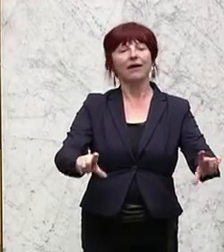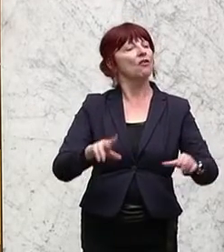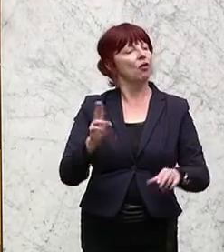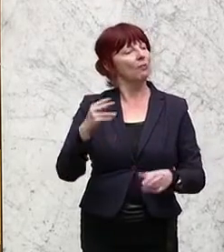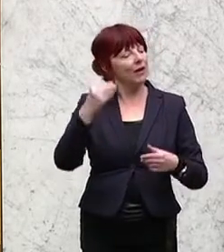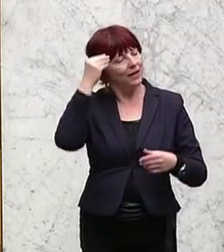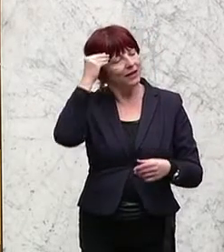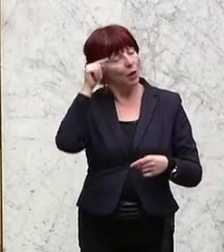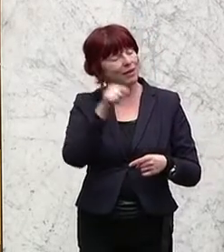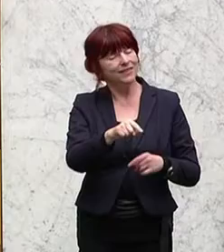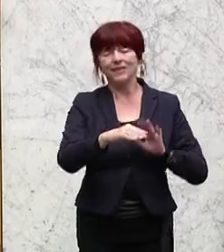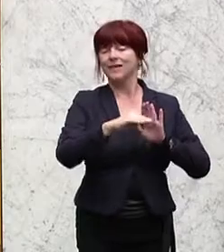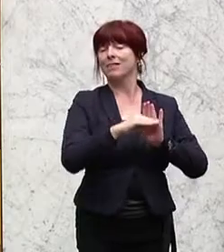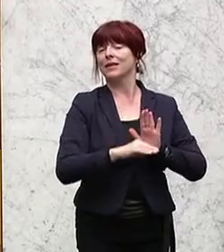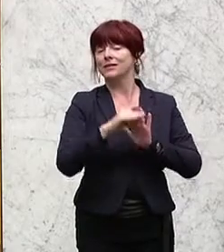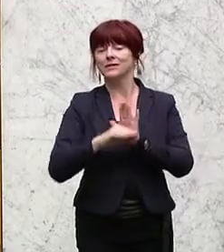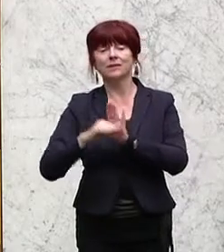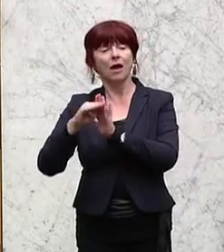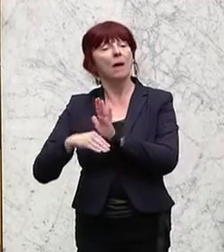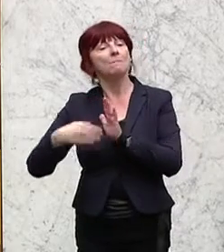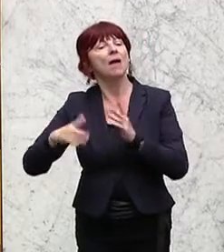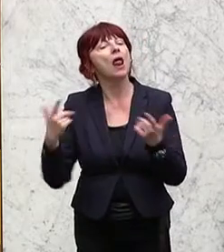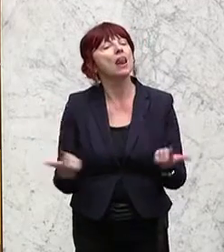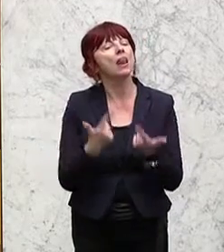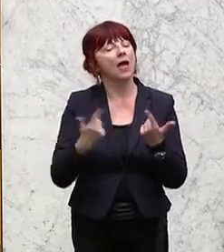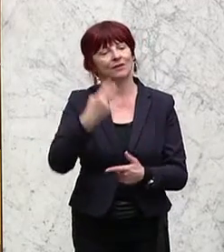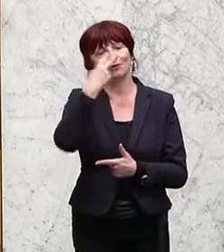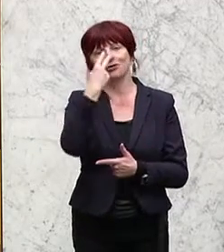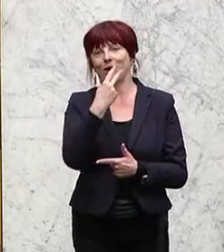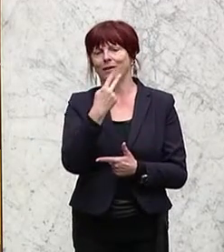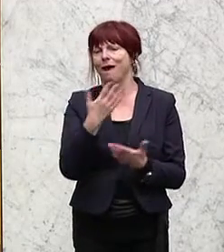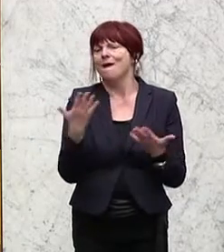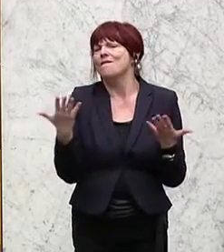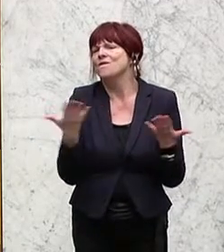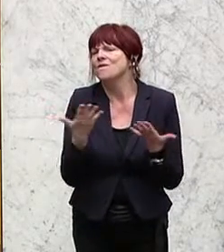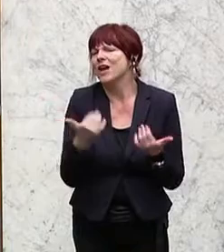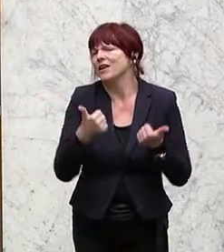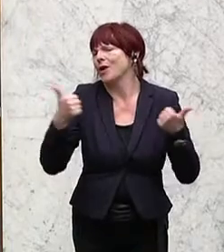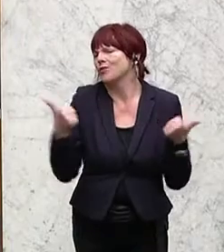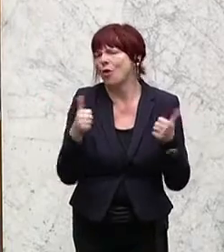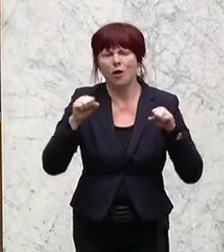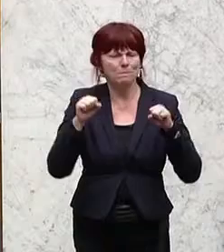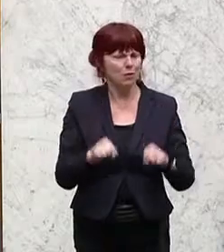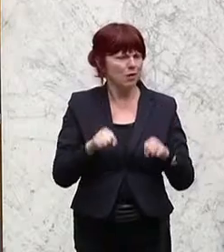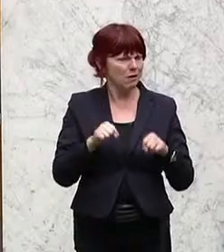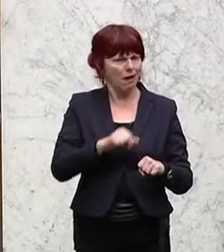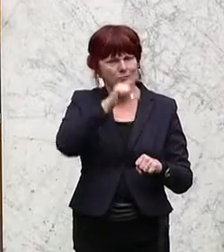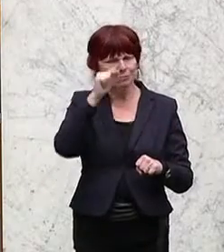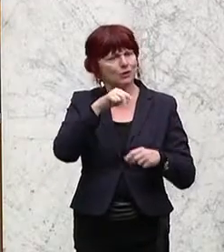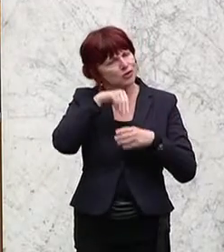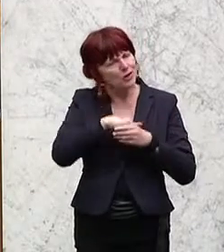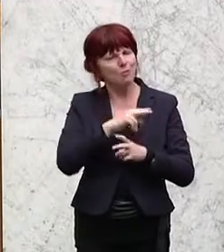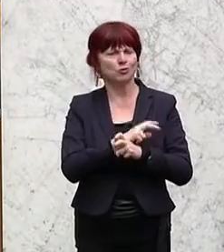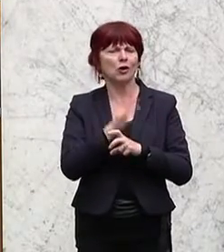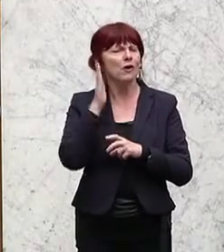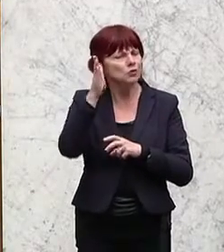mit dieser auch Auflistung viel einfacher zu verstehen ist, welche großartigen Möglichkeiten die Menschen in Zukunft in Österreich haben